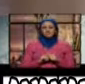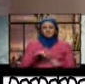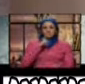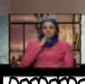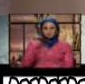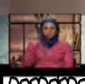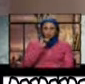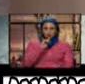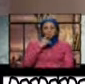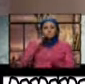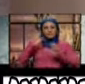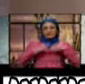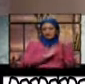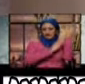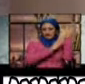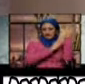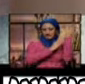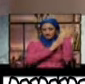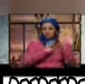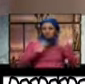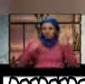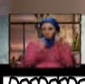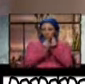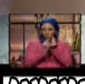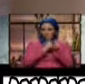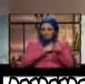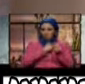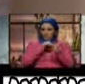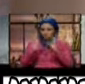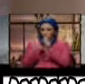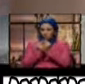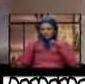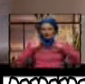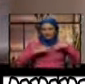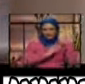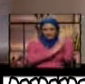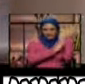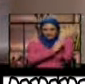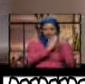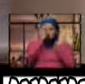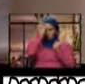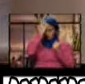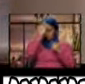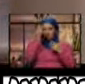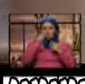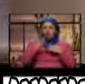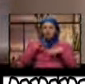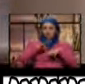لما دول بشروا بالجنة منطق القول يقول أنهم يكونون أكثر